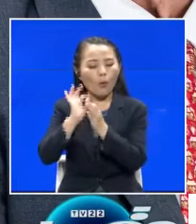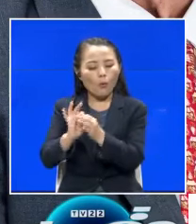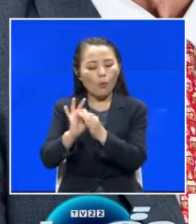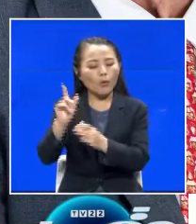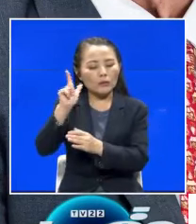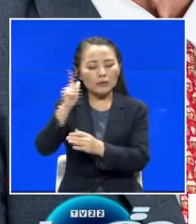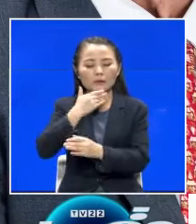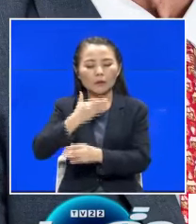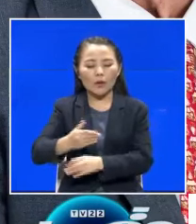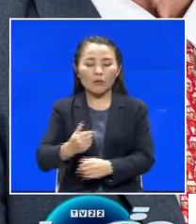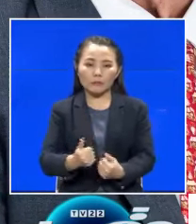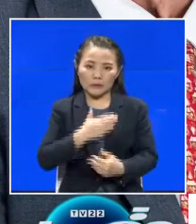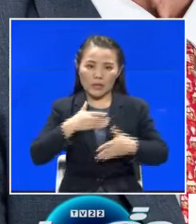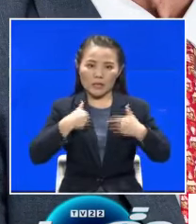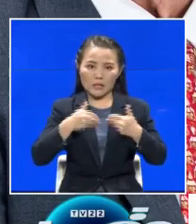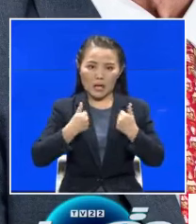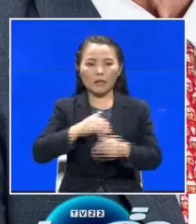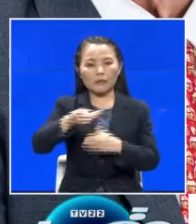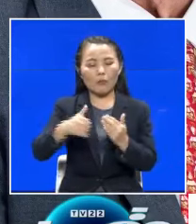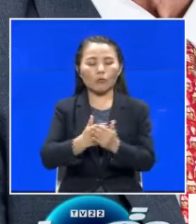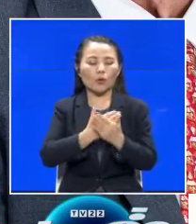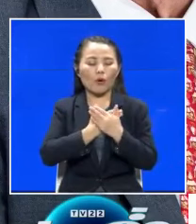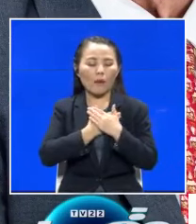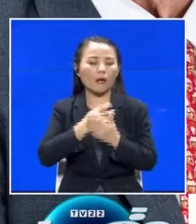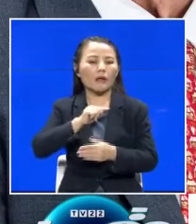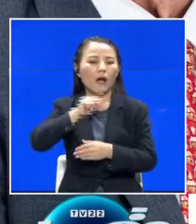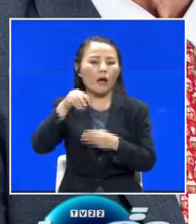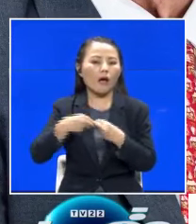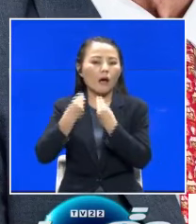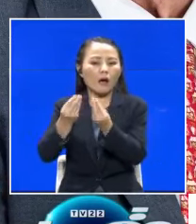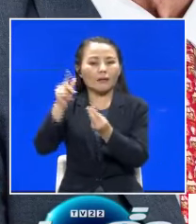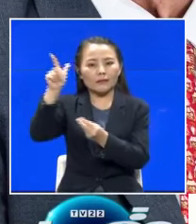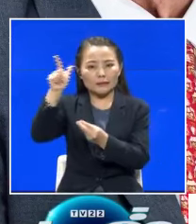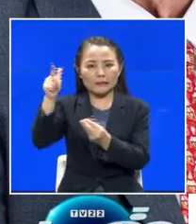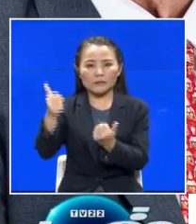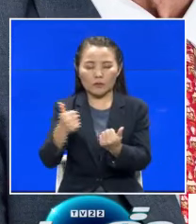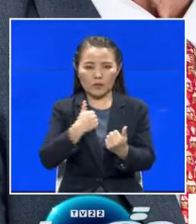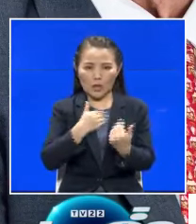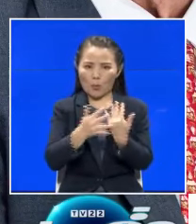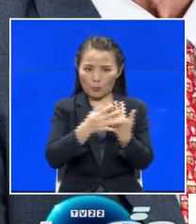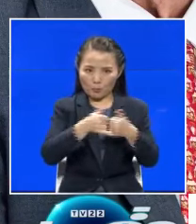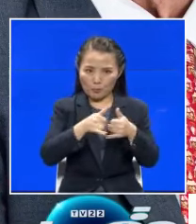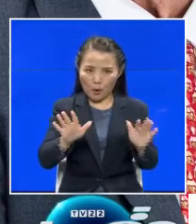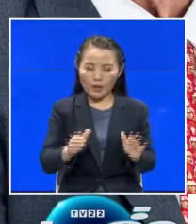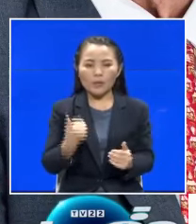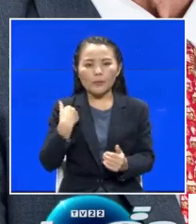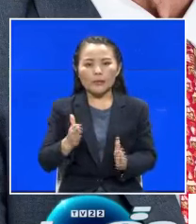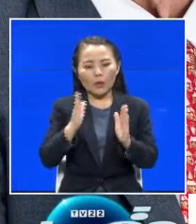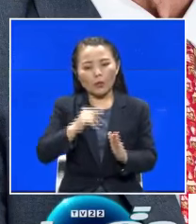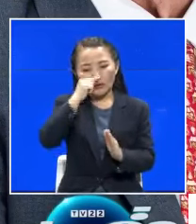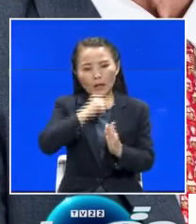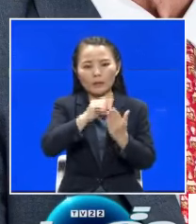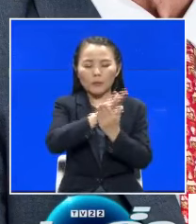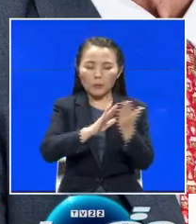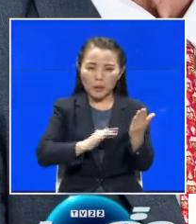าดีใจที่พลังแห่งความรักของทุกคนที่มีต่อคุณทักษิณทำให้มีวันนี้วันที่คนไทยคนหนึ่งที่รักบ้านเกิดเมื